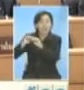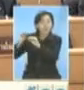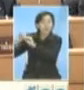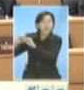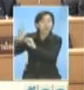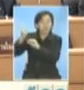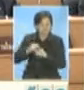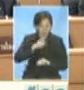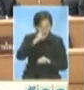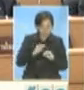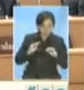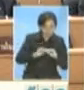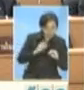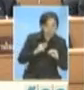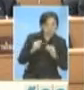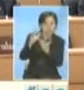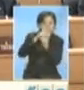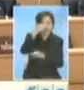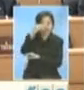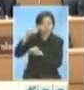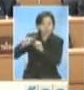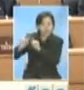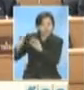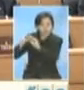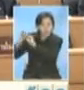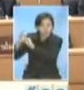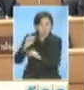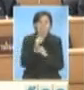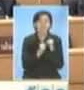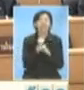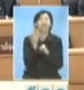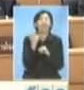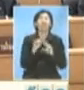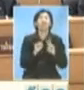ากกว่าเราหรือไม่ไม่ใช่บอกปีที่แล้ว